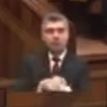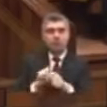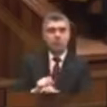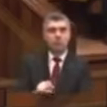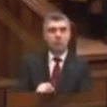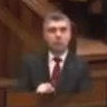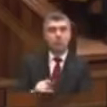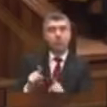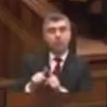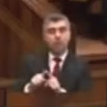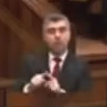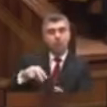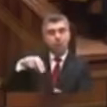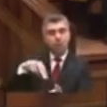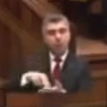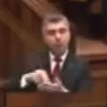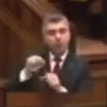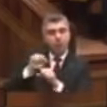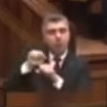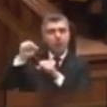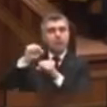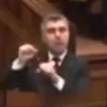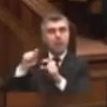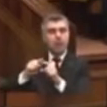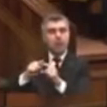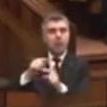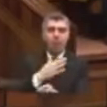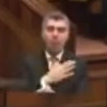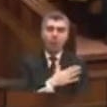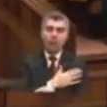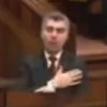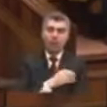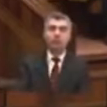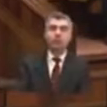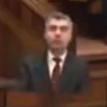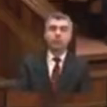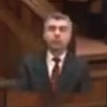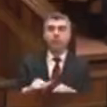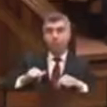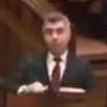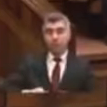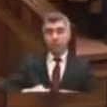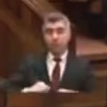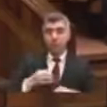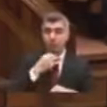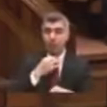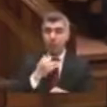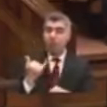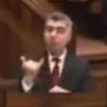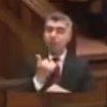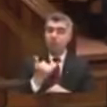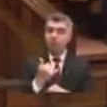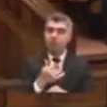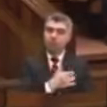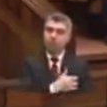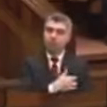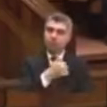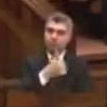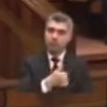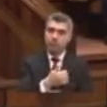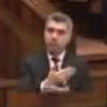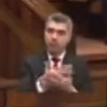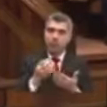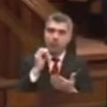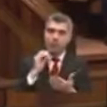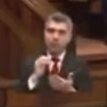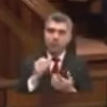ونظموا وقفات ومسيرات من اجل الوطن. السيد الوزير، كنترجاكم ديروا معاهم النيه وحميوهم من